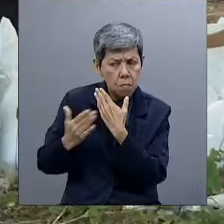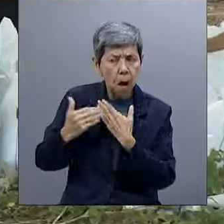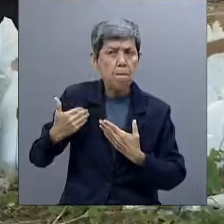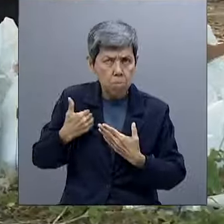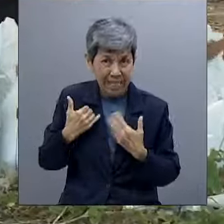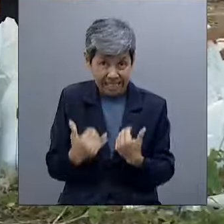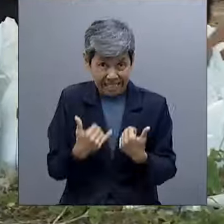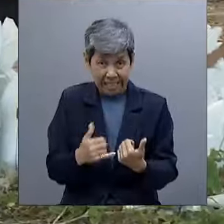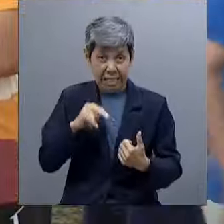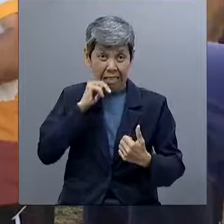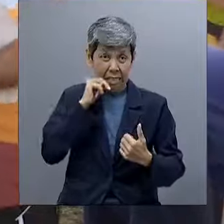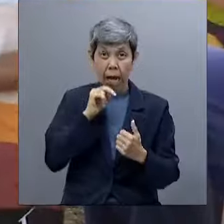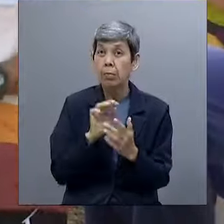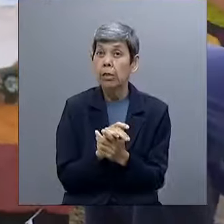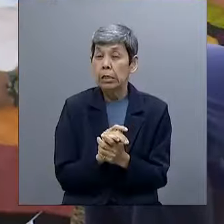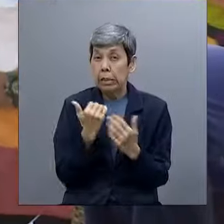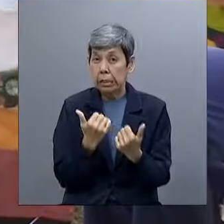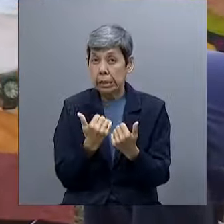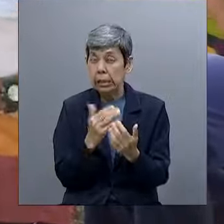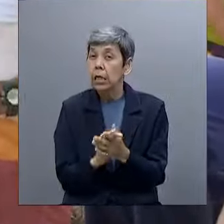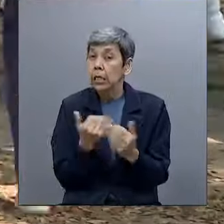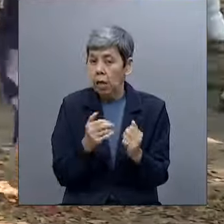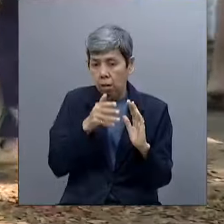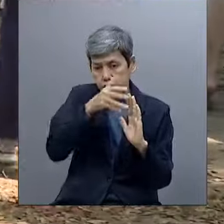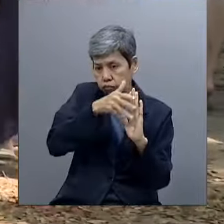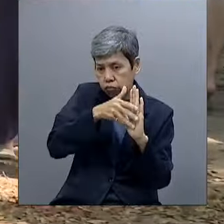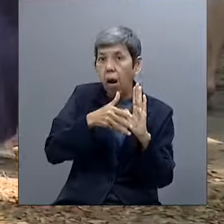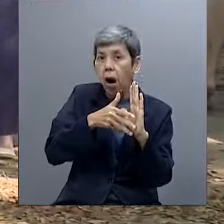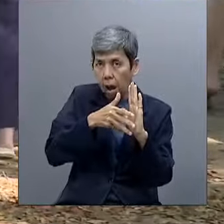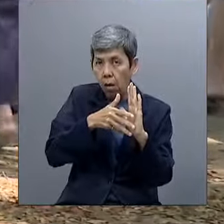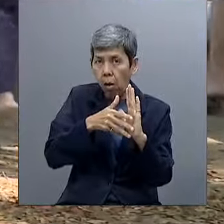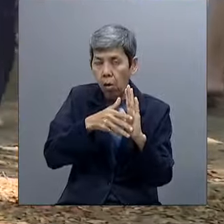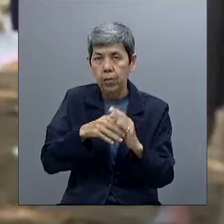ขณะนี้มวลน้ำที่ไหลมาจากตำบลหนองช้างคืนมาถึงในพื้นที่แล้วครับ